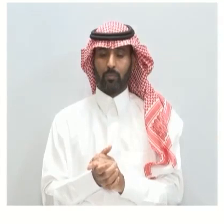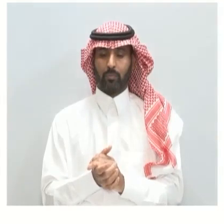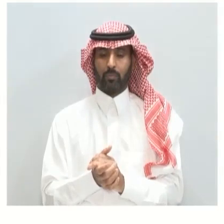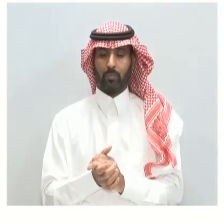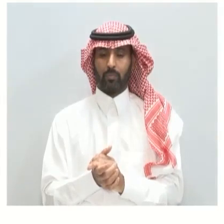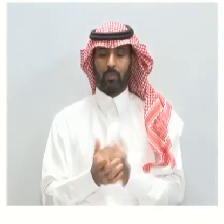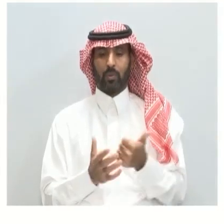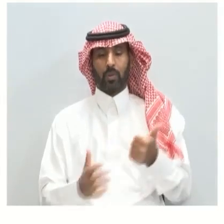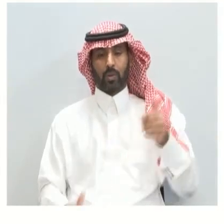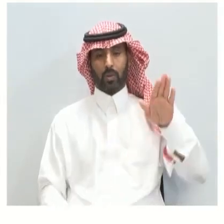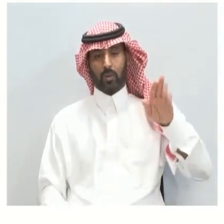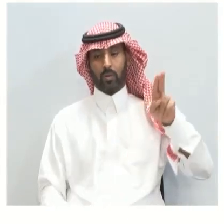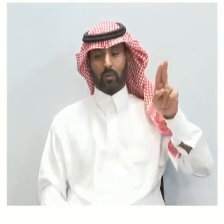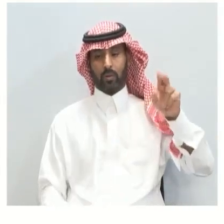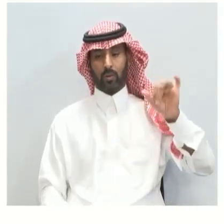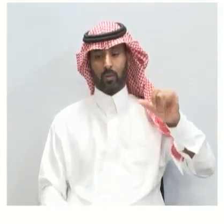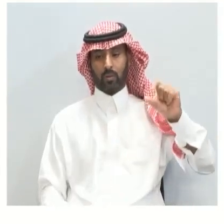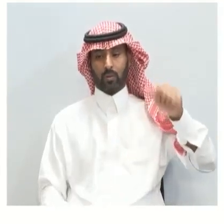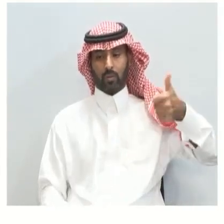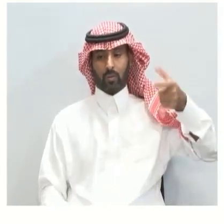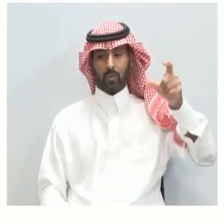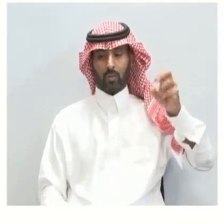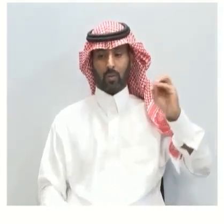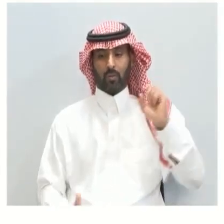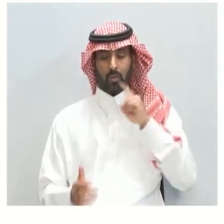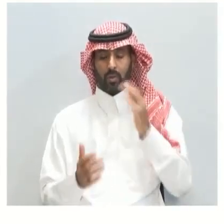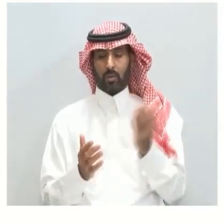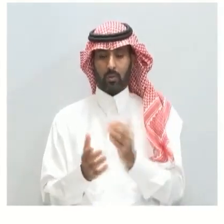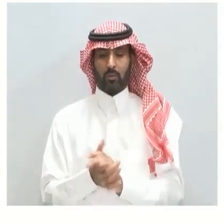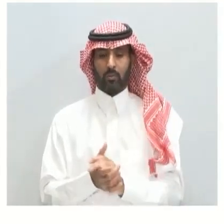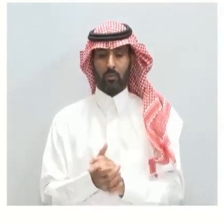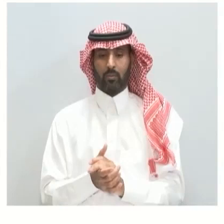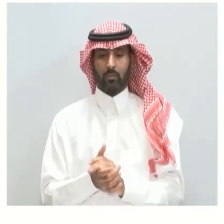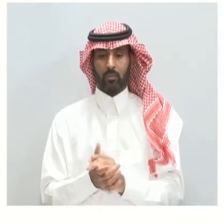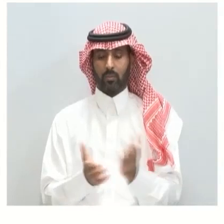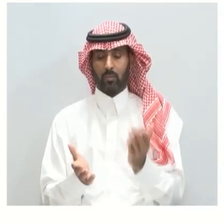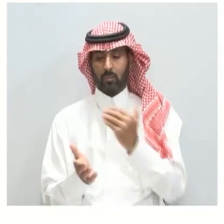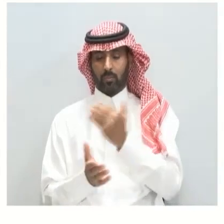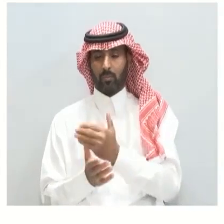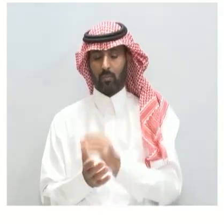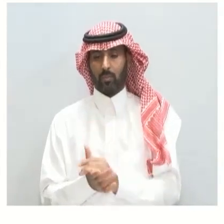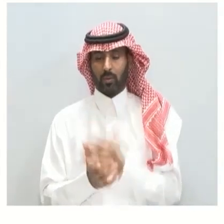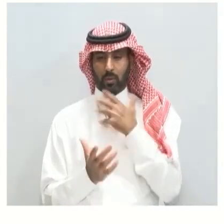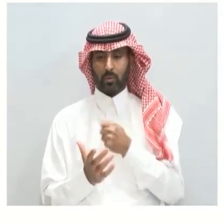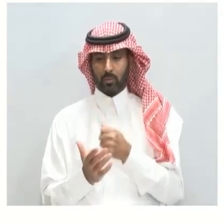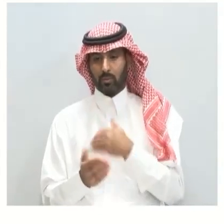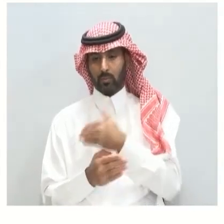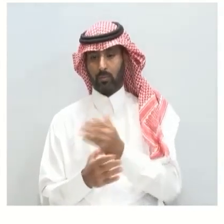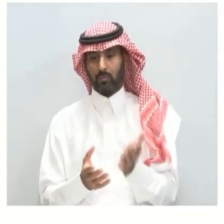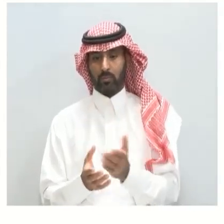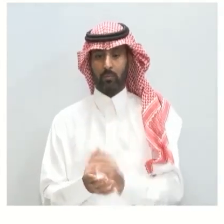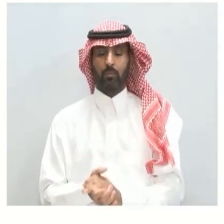استمداد هذا العلم من الكتاب والسنه وكلام الصحابه رضي الله عنهم ومن بعدهم اي من التابعين